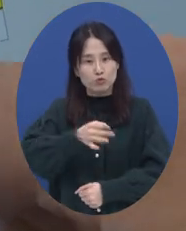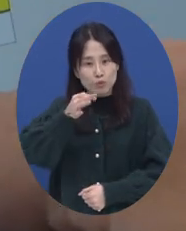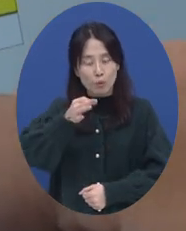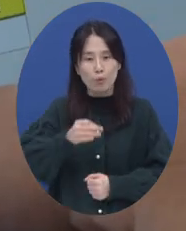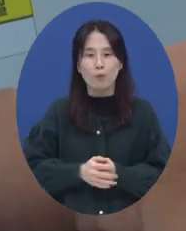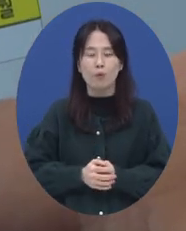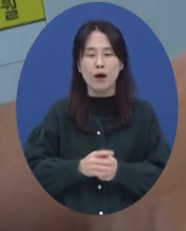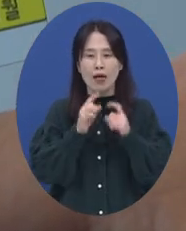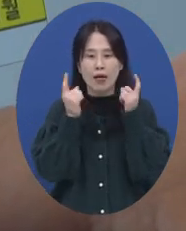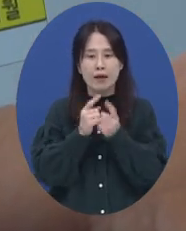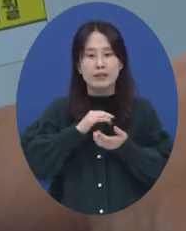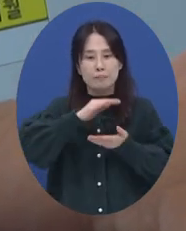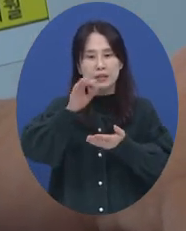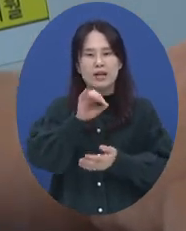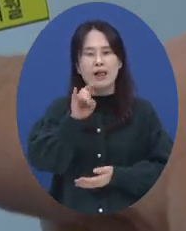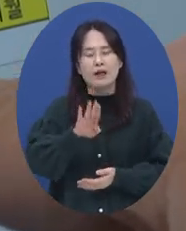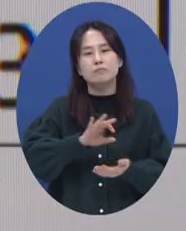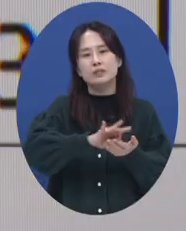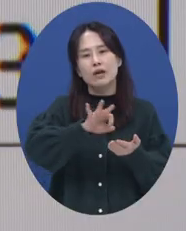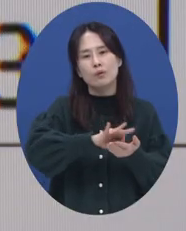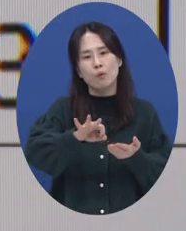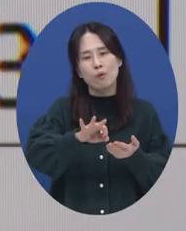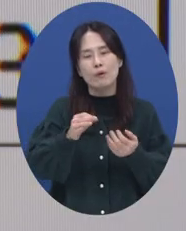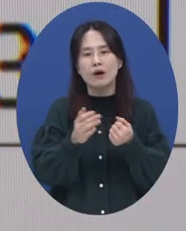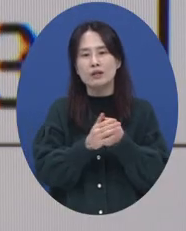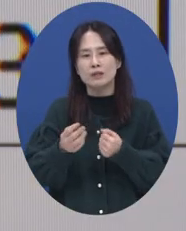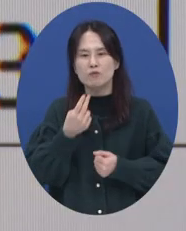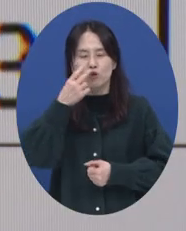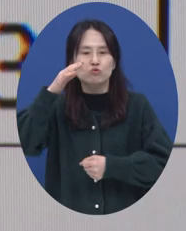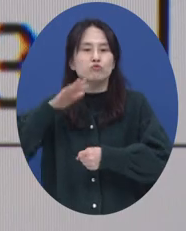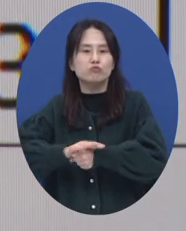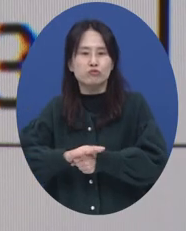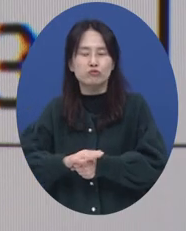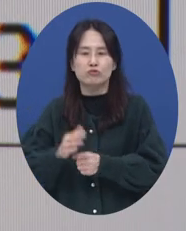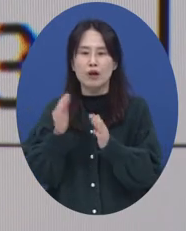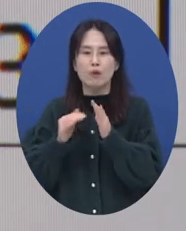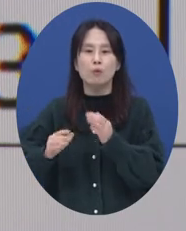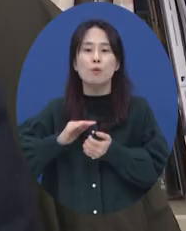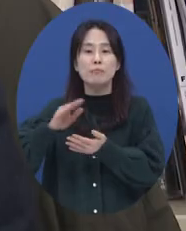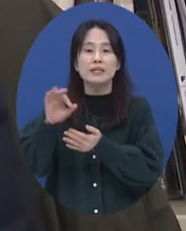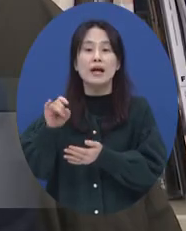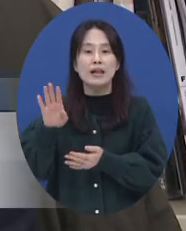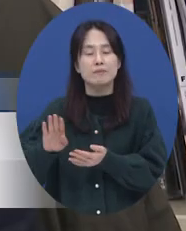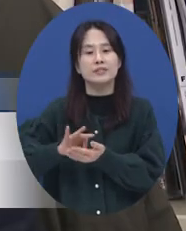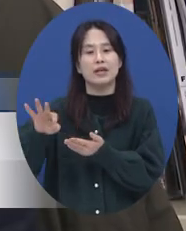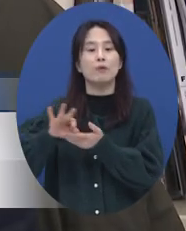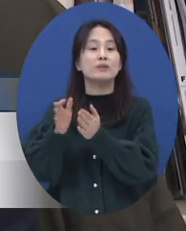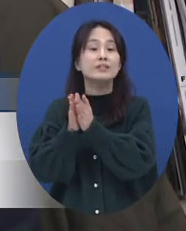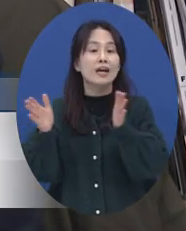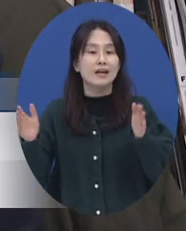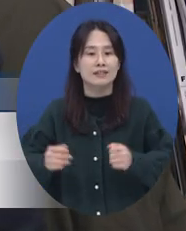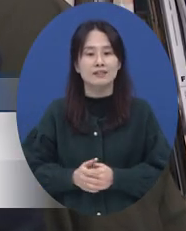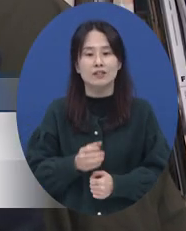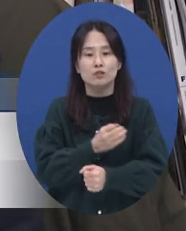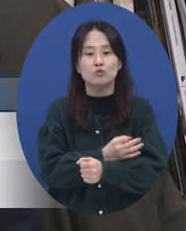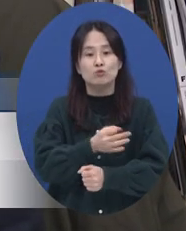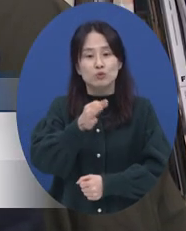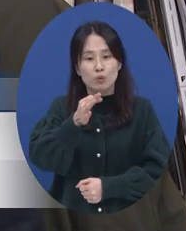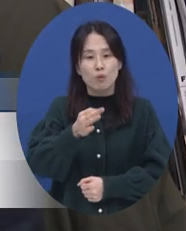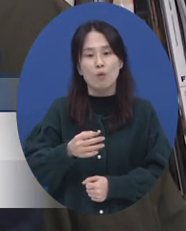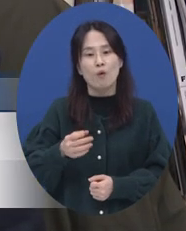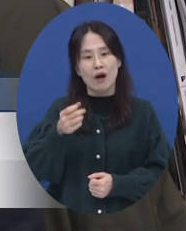억울함이 많아 경기도의 00 배달앱 을 쓰기 시작한 살이 잡니다 수수료가 굉장히 적기 때문에